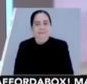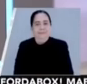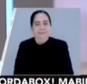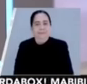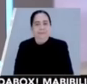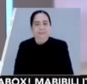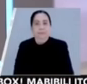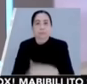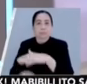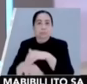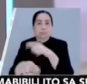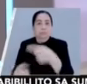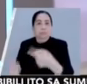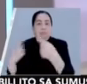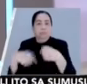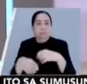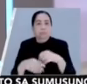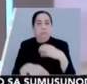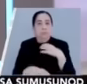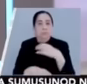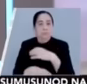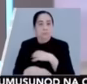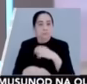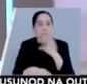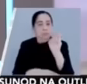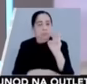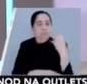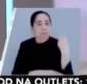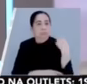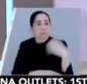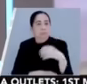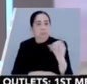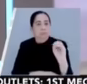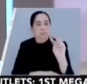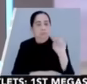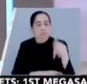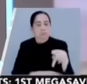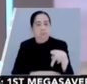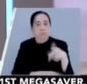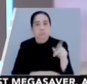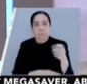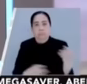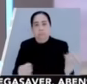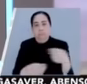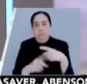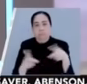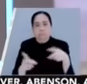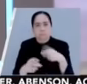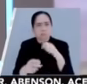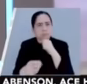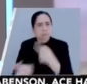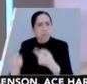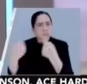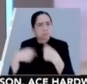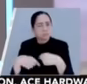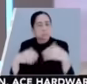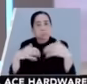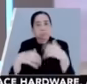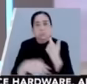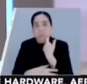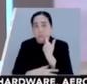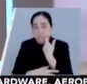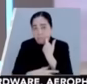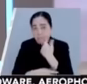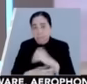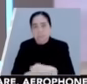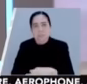Ipinasagpina ng komite sa Kamara ang anim na opisyal ng Office of the Vice President na no-show sa pagdinig kanina.